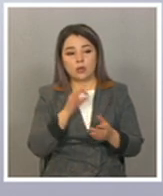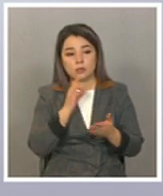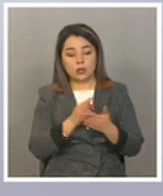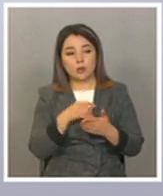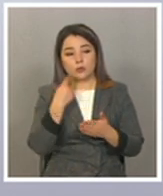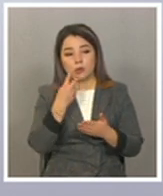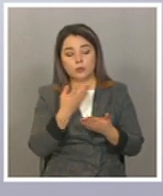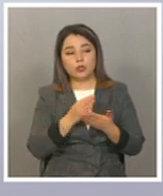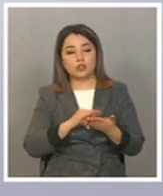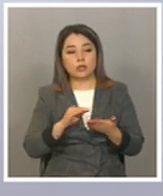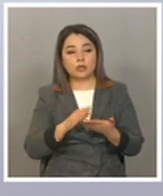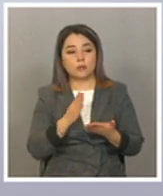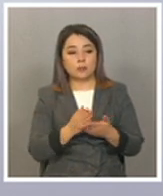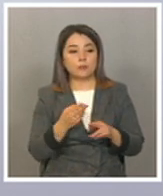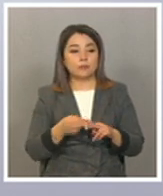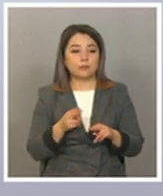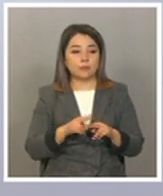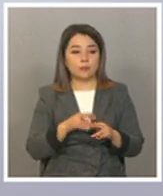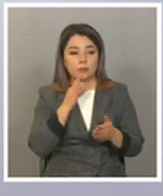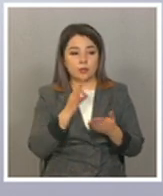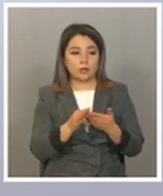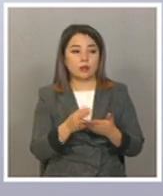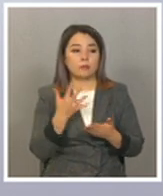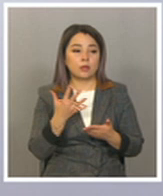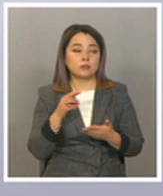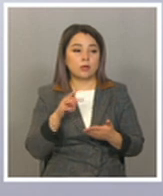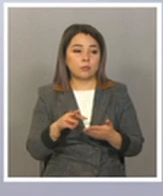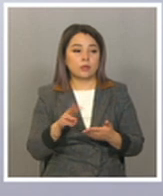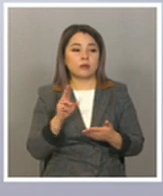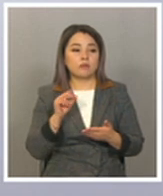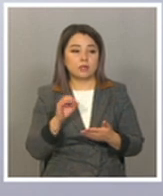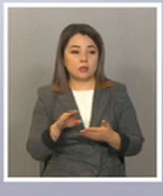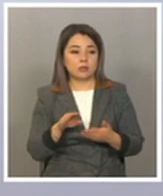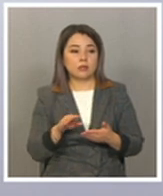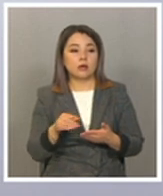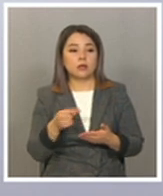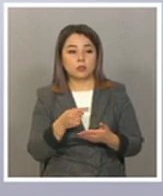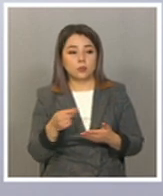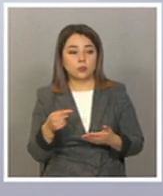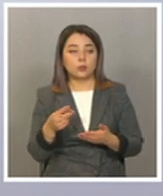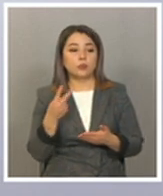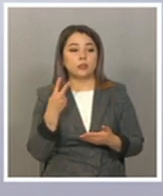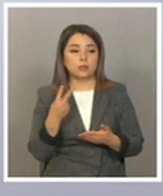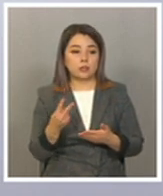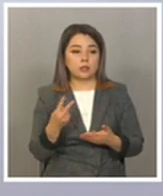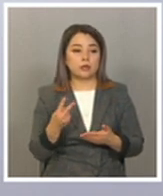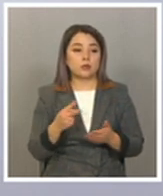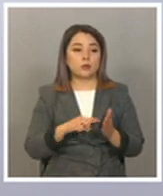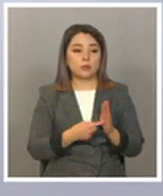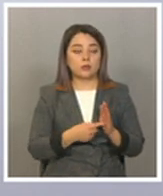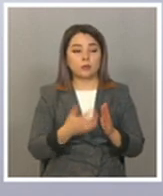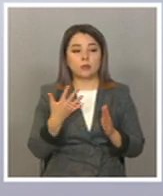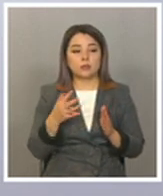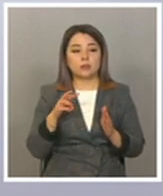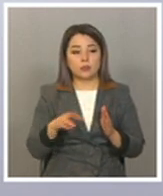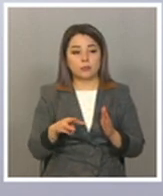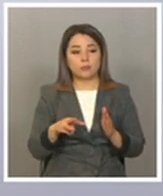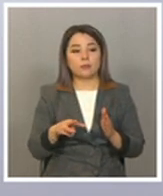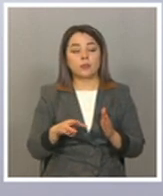түрлендіріп жазамыз. Онда былай болады. 5m-нің квадраты азайту 2 көбейтілген